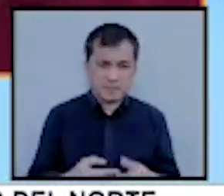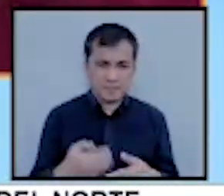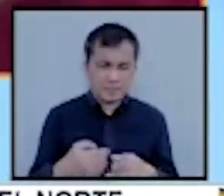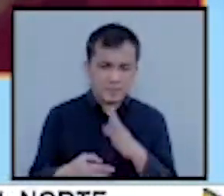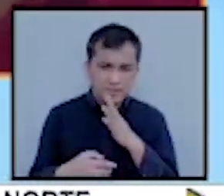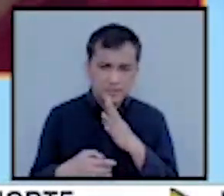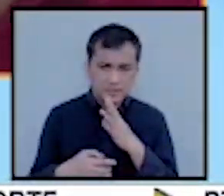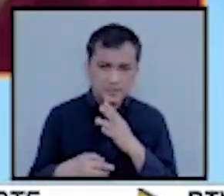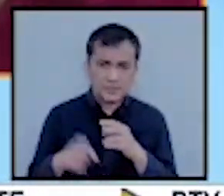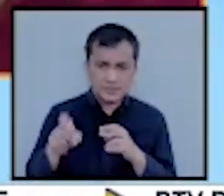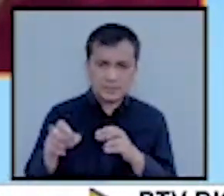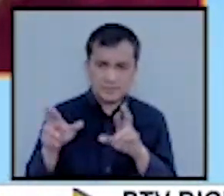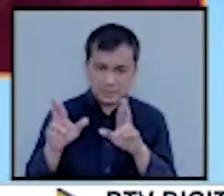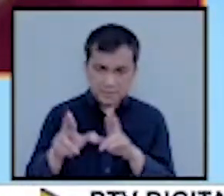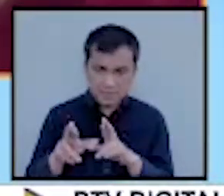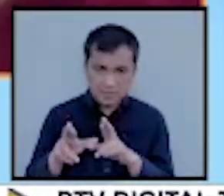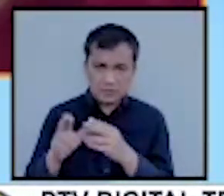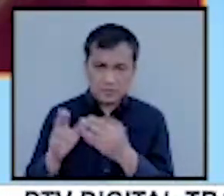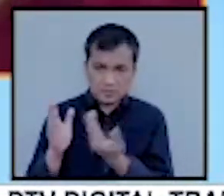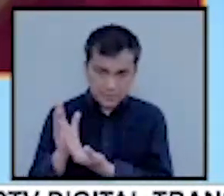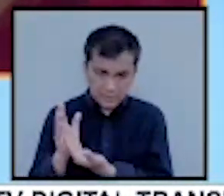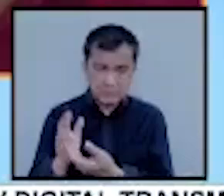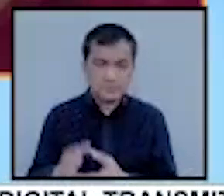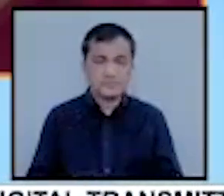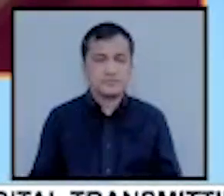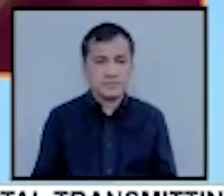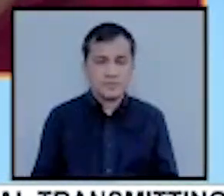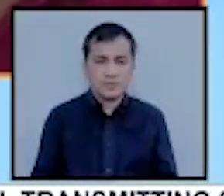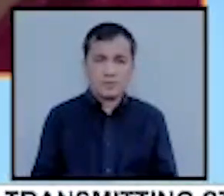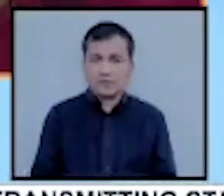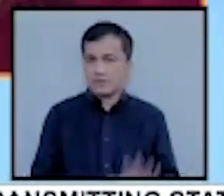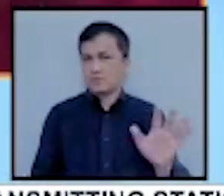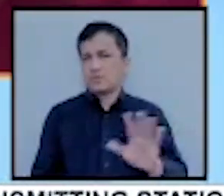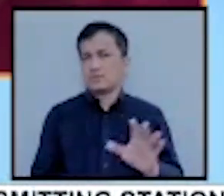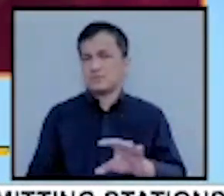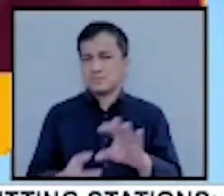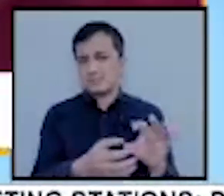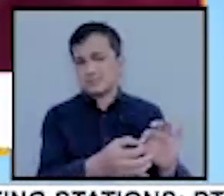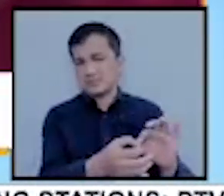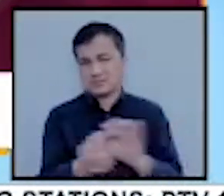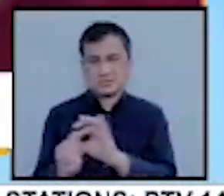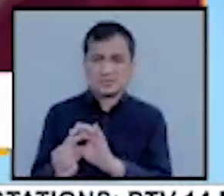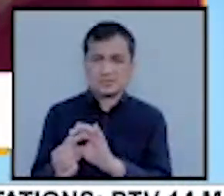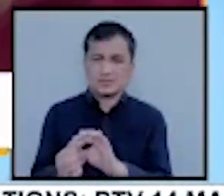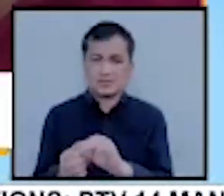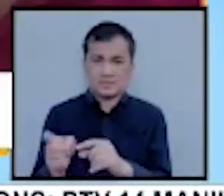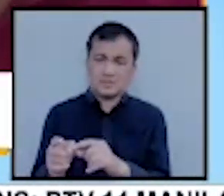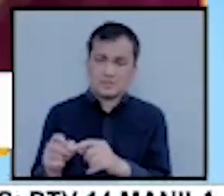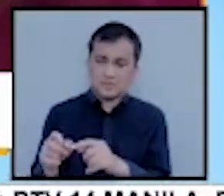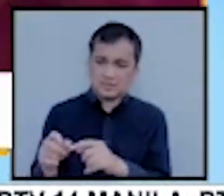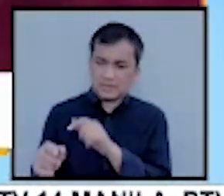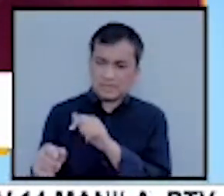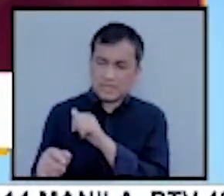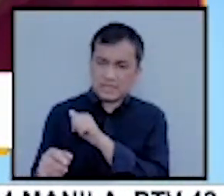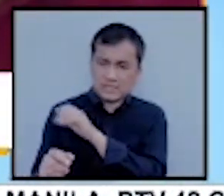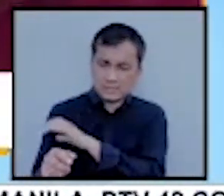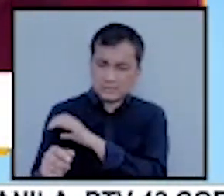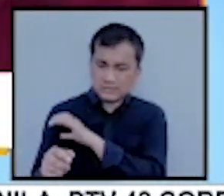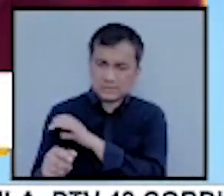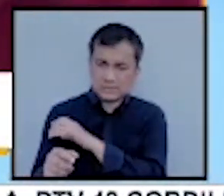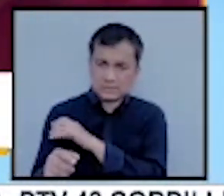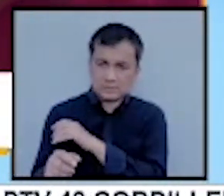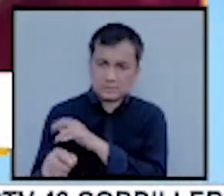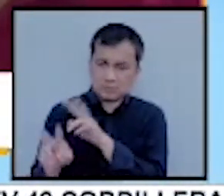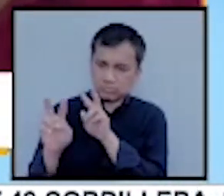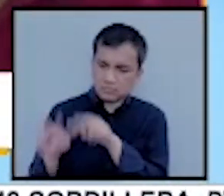resibo, may ebidensya. At higit sa lahat, huwag natin iugnay doon sa pagkatao ng tao na parang